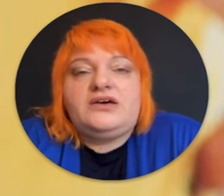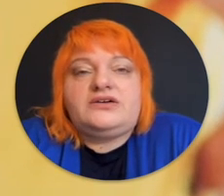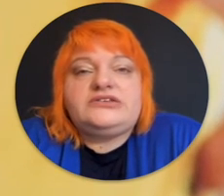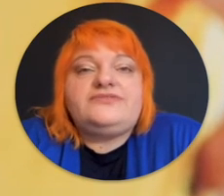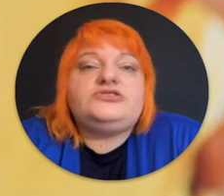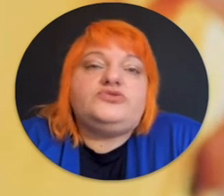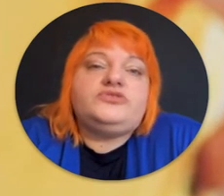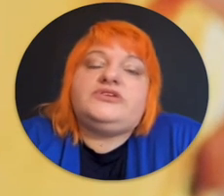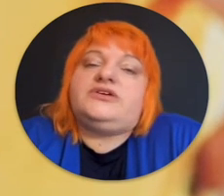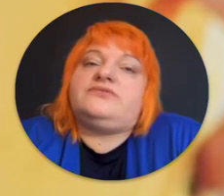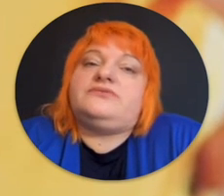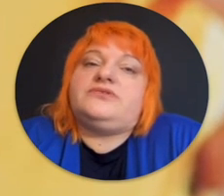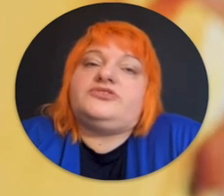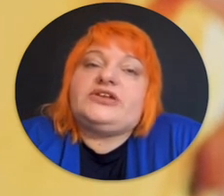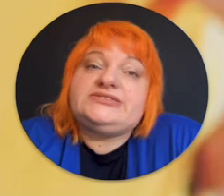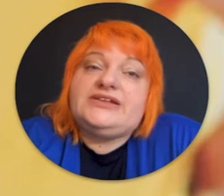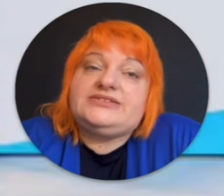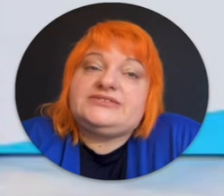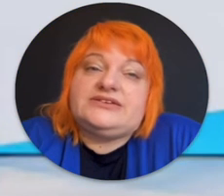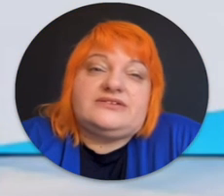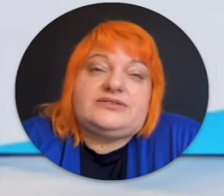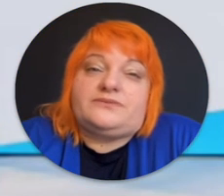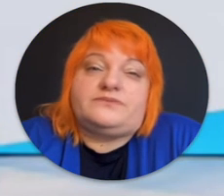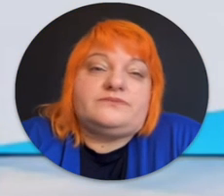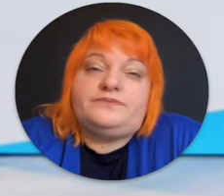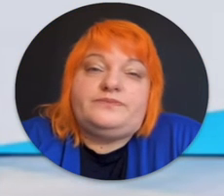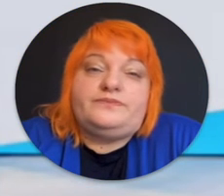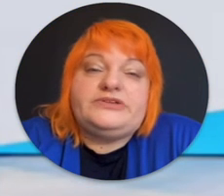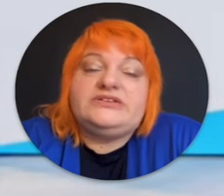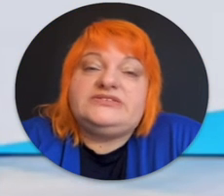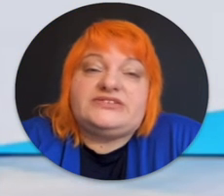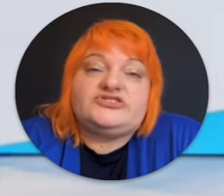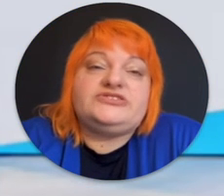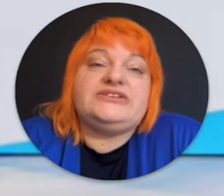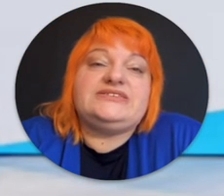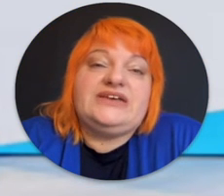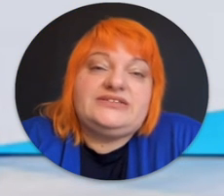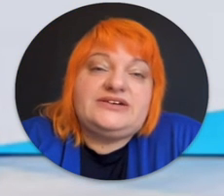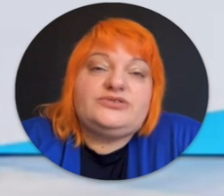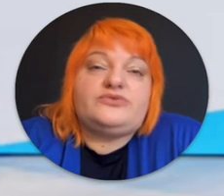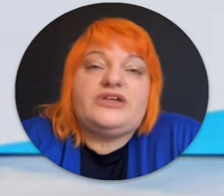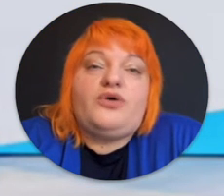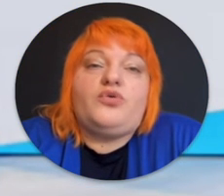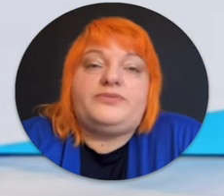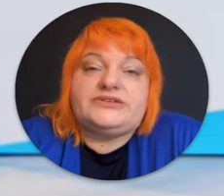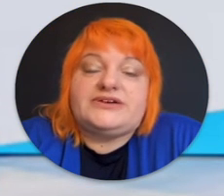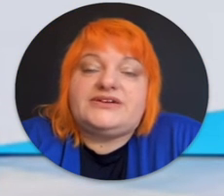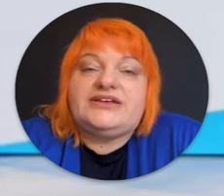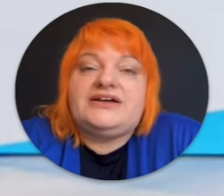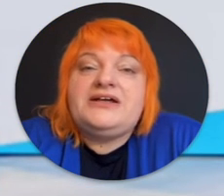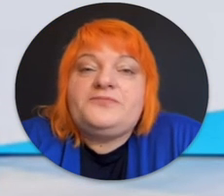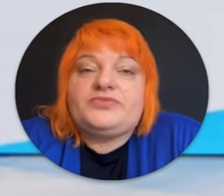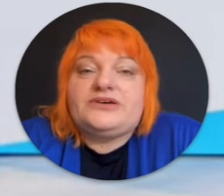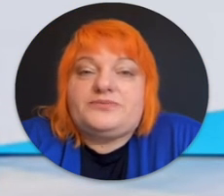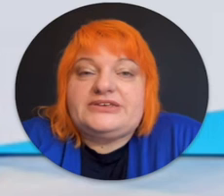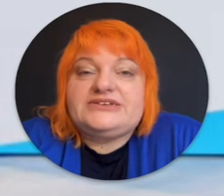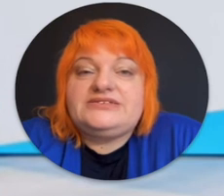посмотреть телевизионные трансляции там 50-х, 60-х годов, да, опыты,